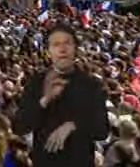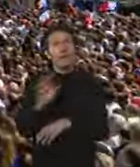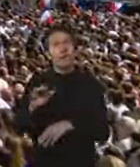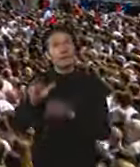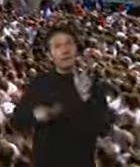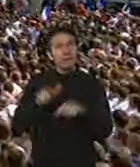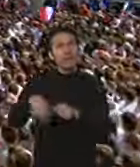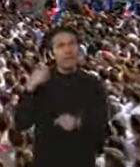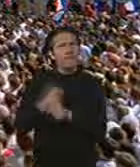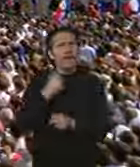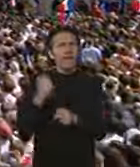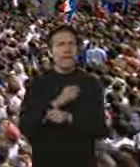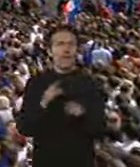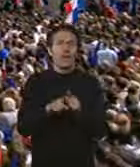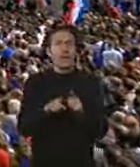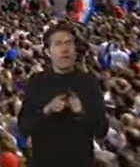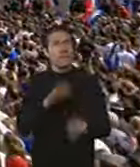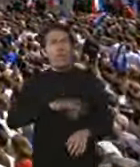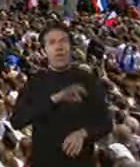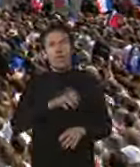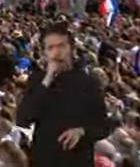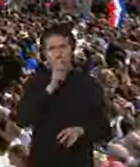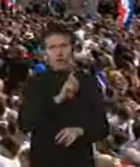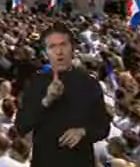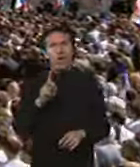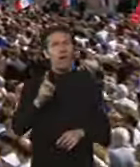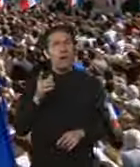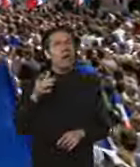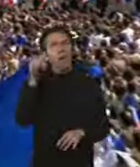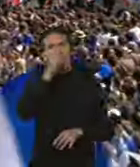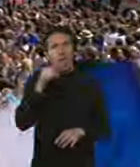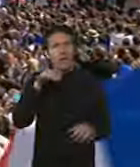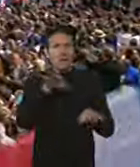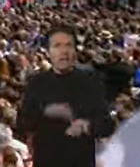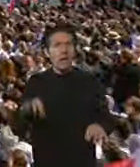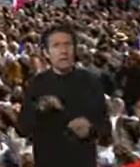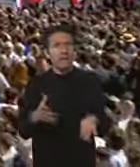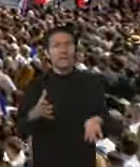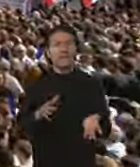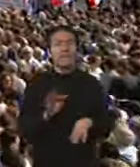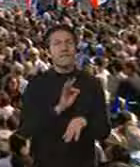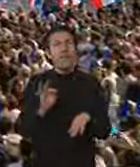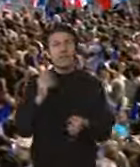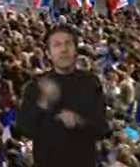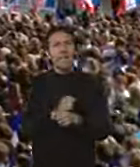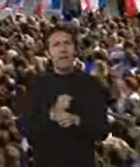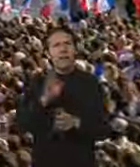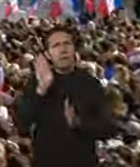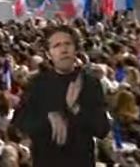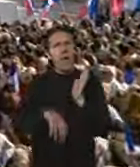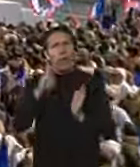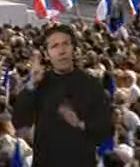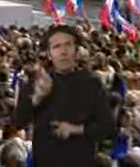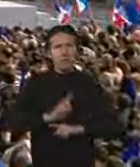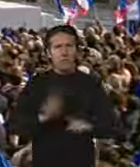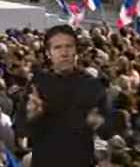n'est pas à vide que la France du travail elle n'est pas cupide que la France du travail elle n'est pas malhonnête que la